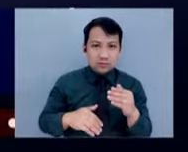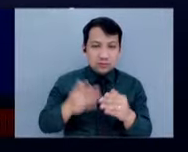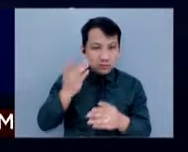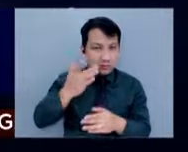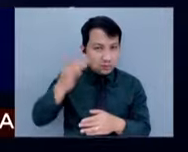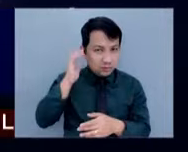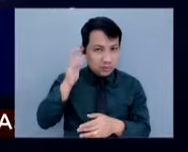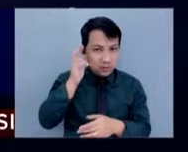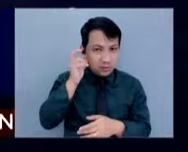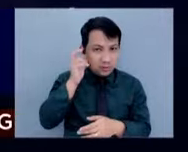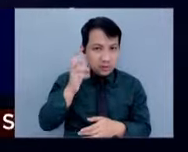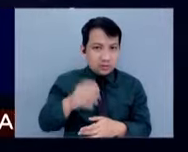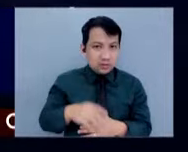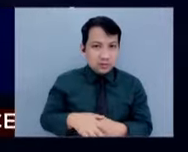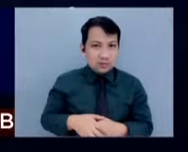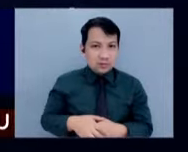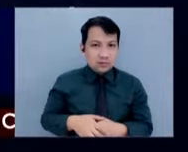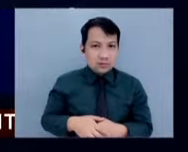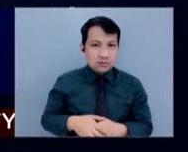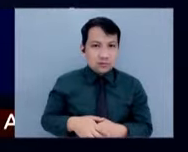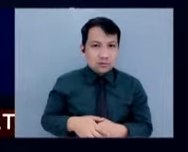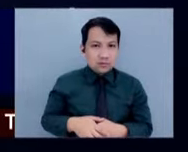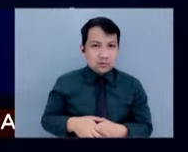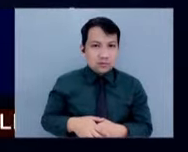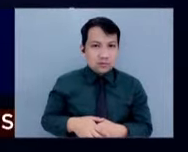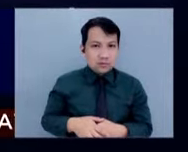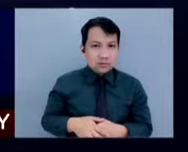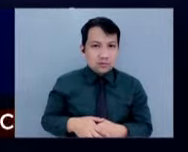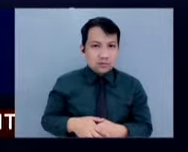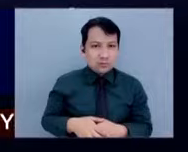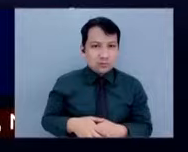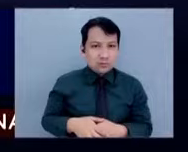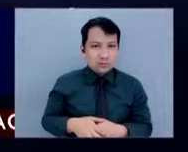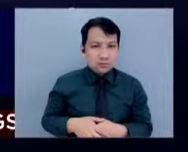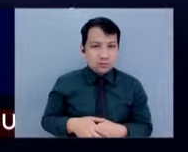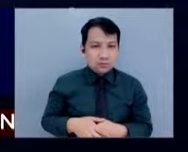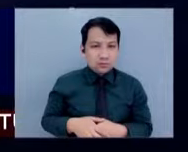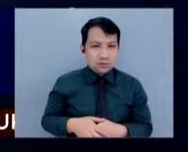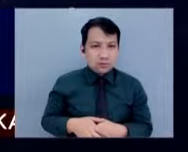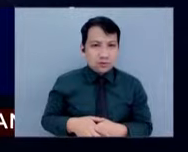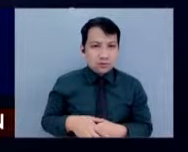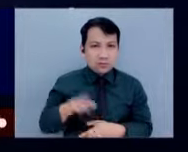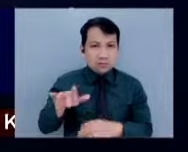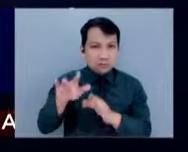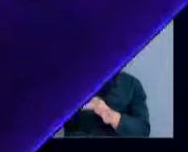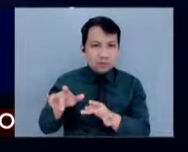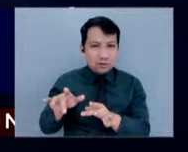nila. Sino pa mayroong ano dyan, headphones or something? Kawawa yung bata.